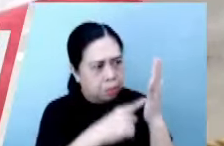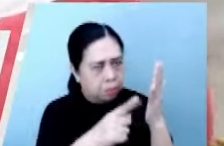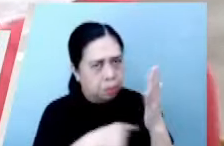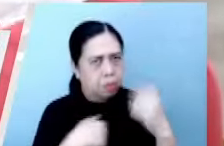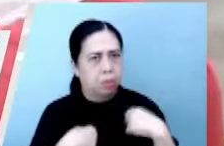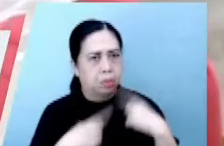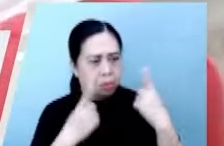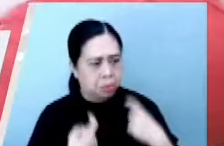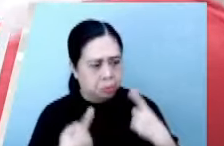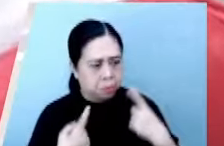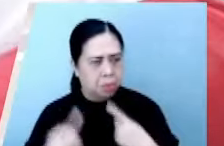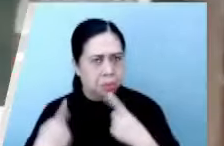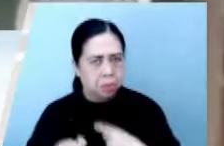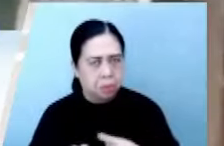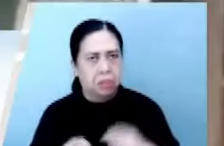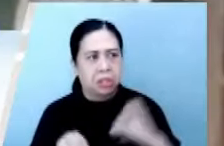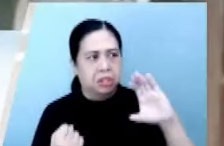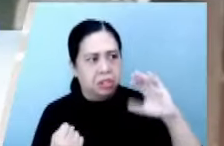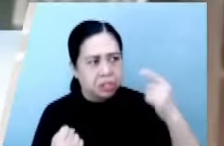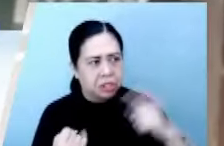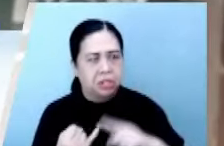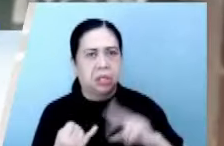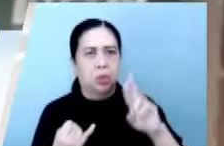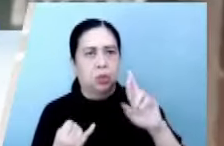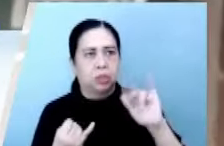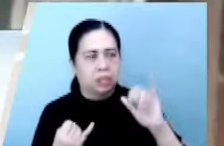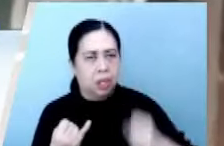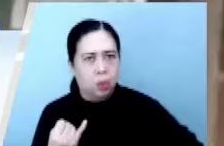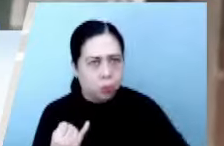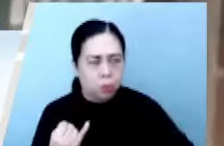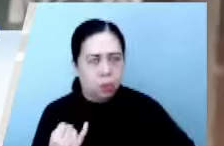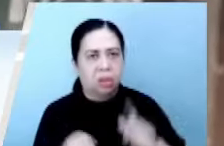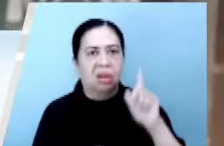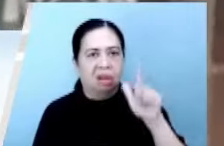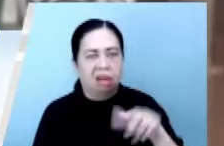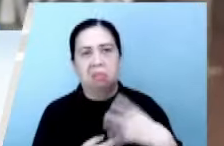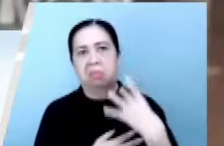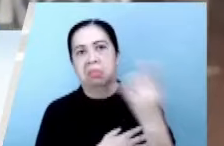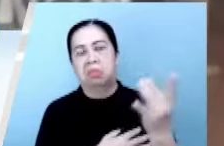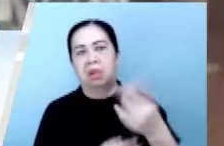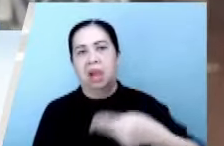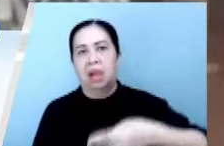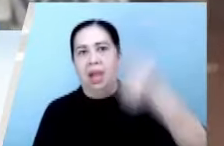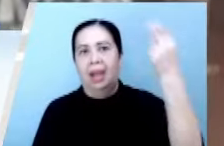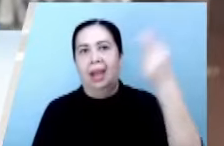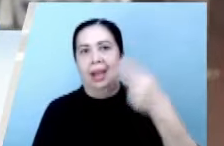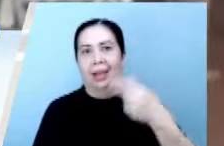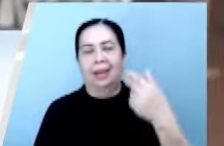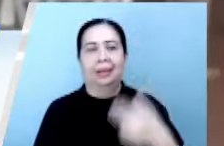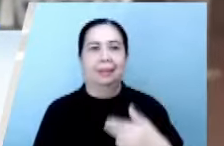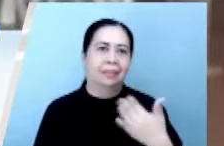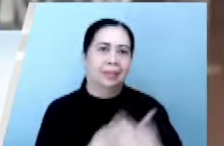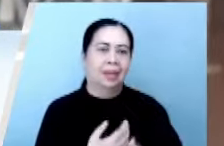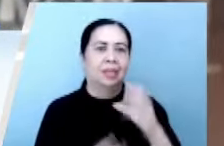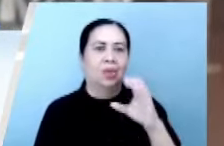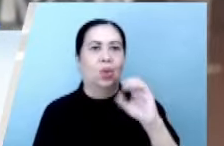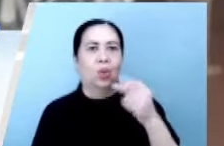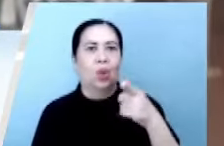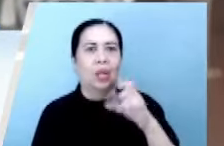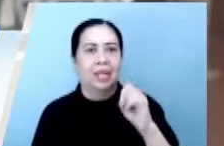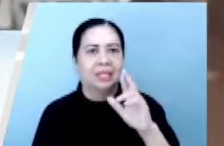lahat, ECG, ultrasound. Ayun po, ang labas, ano ako, mataas ang cholesterol, tsaka